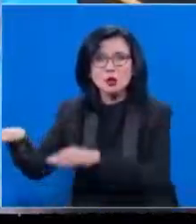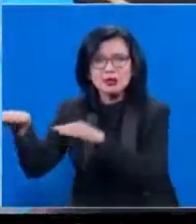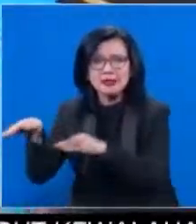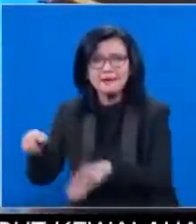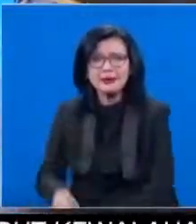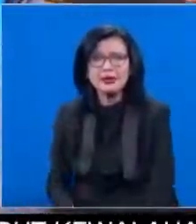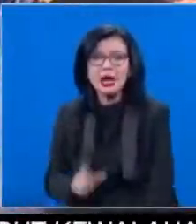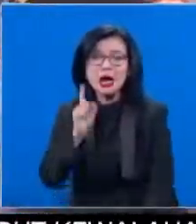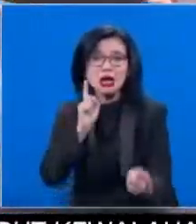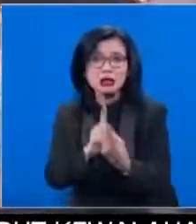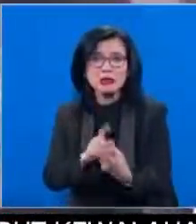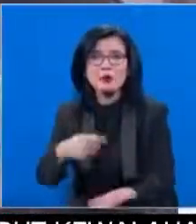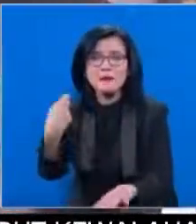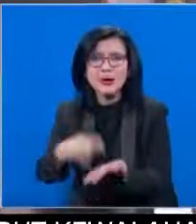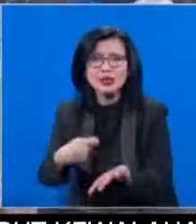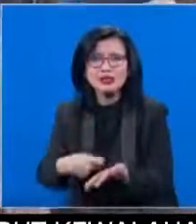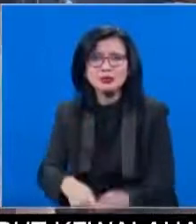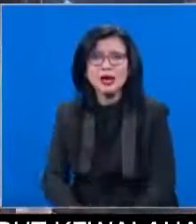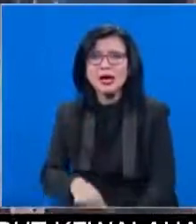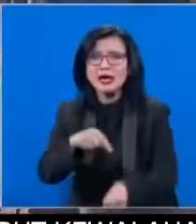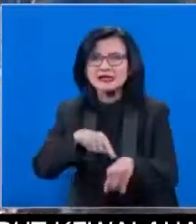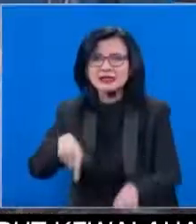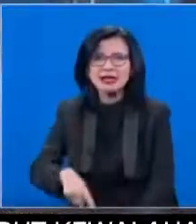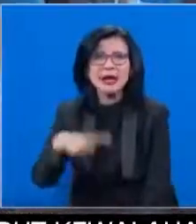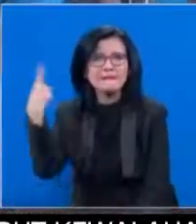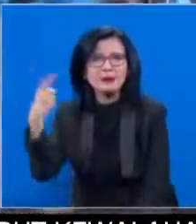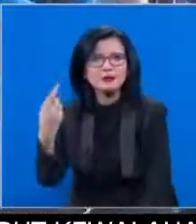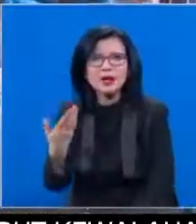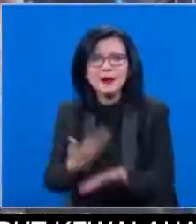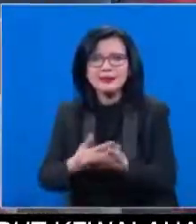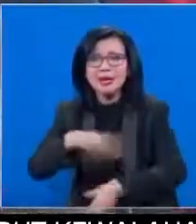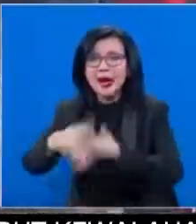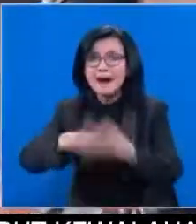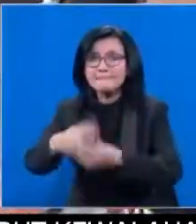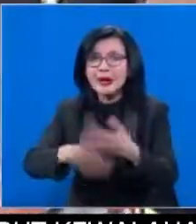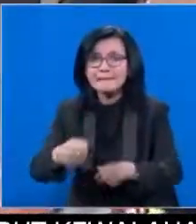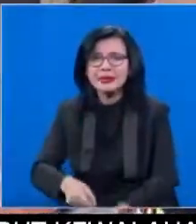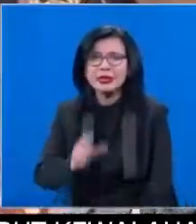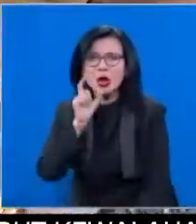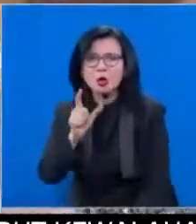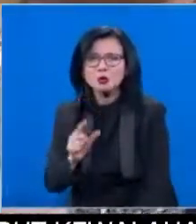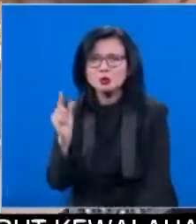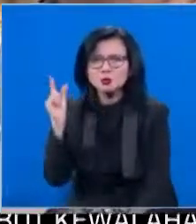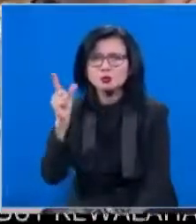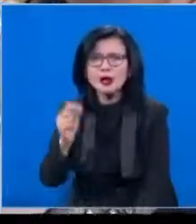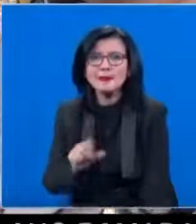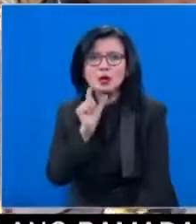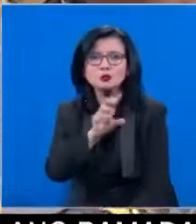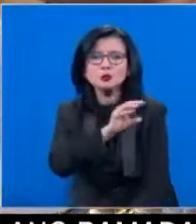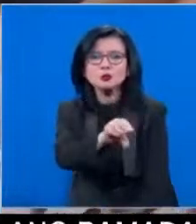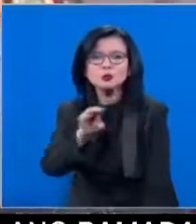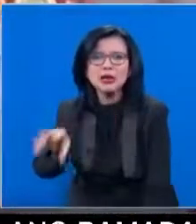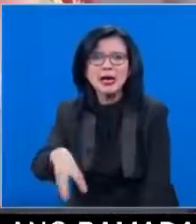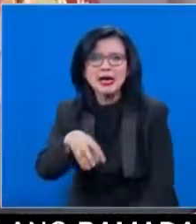hari zamannya mulai mahasiswa mengungkapkan saat ini Pemprov Jambi telah meminta pabrik minyak goreng di Jambi itu mengutamakan pasokan untuk daerah